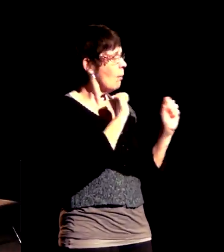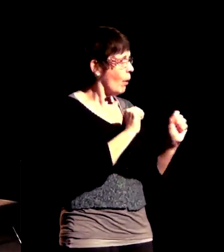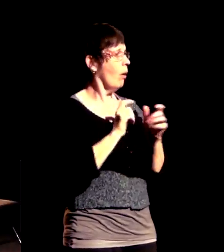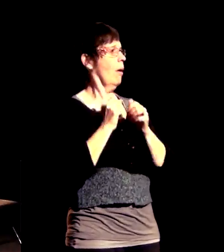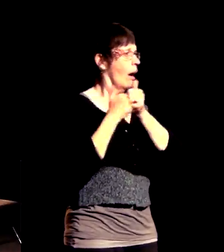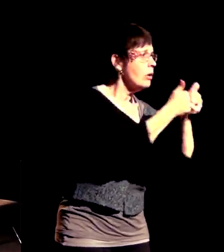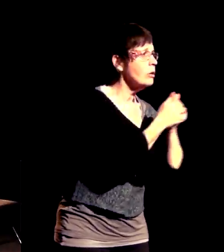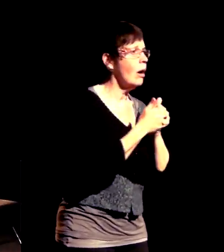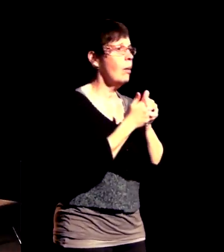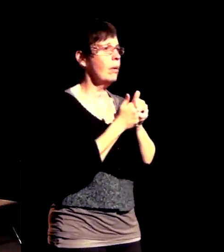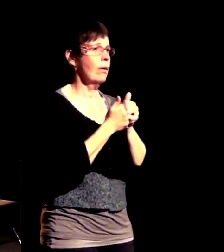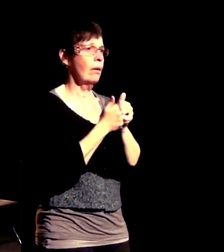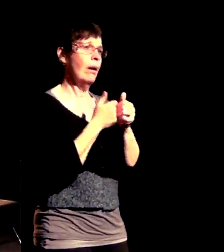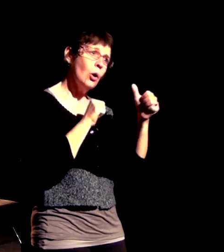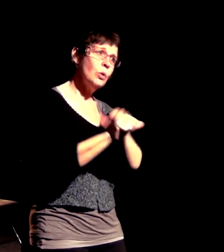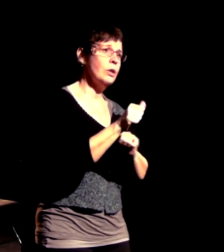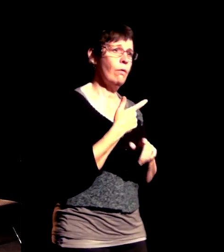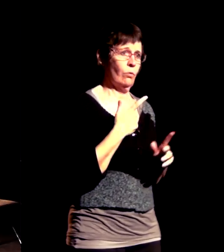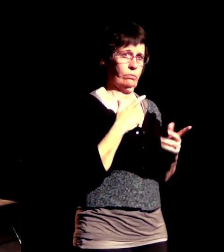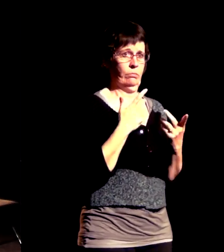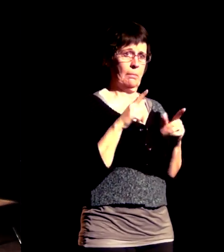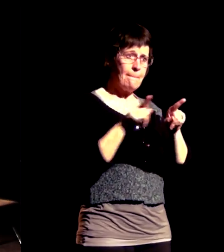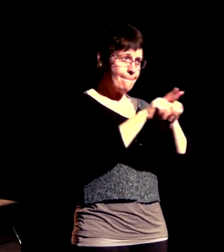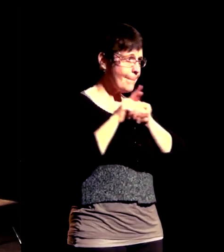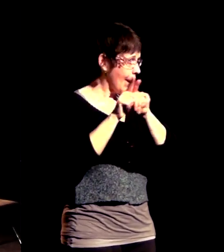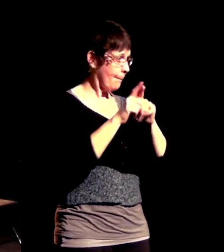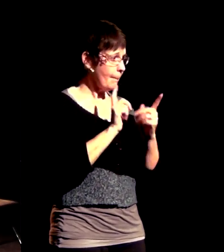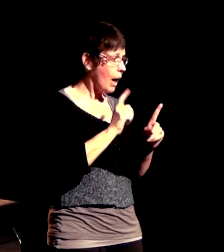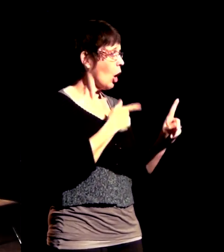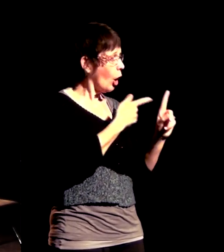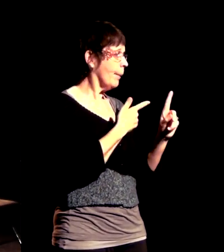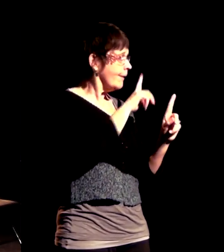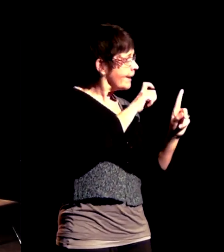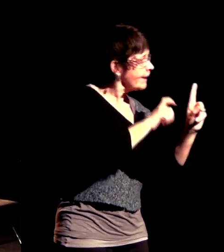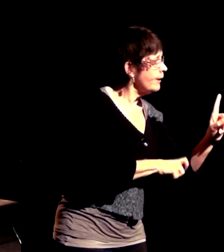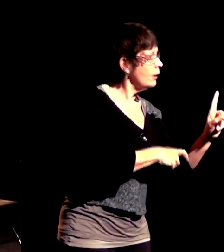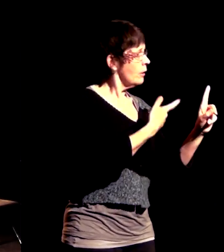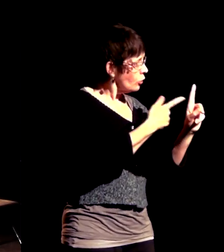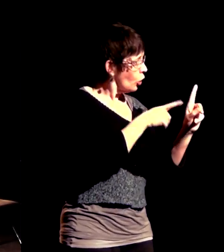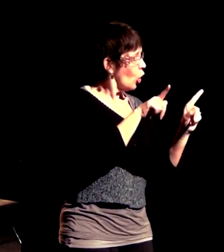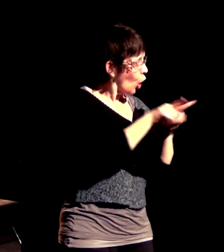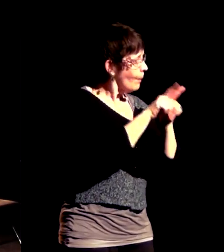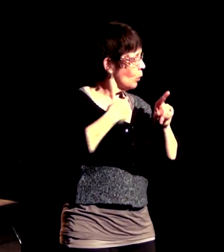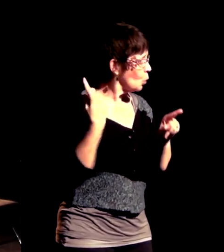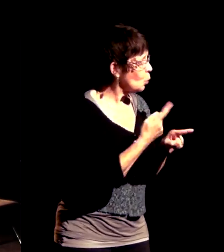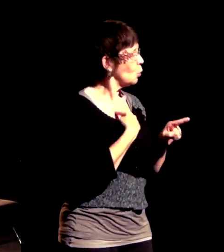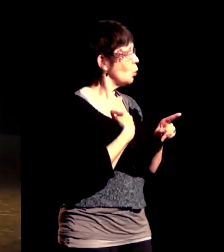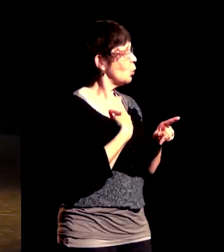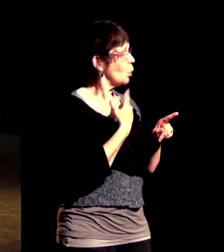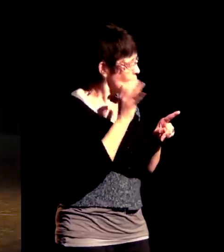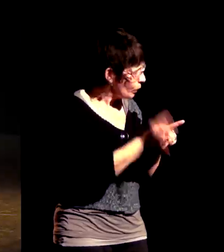Leïla de montrer patte blanche, c'est le cas de le dire, de montrer patte blanche, est-ce que tu es comme nous? Et si tu es comme nous, alors nous voudrons